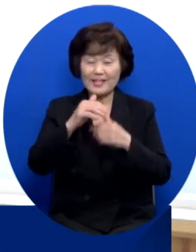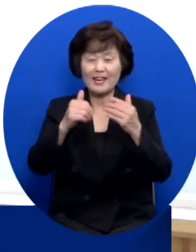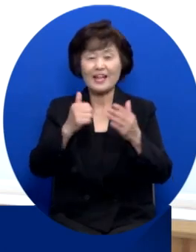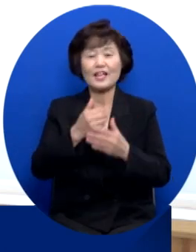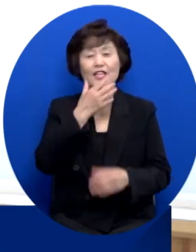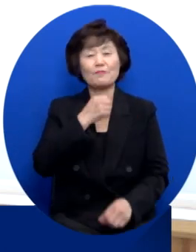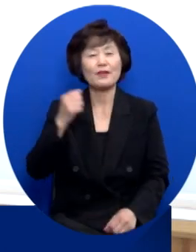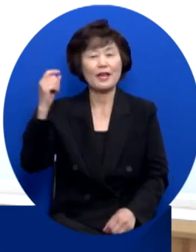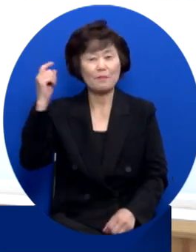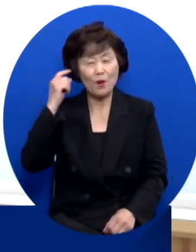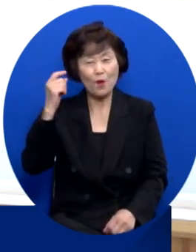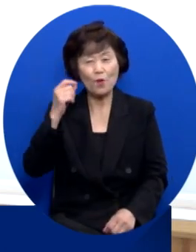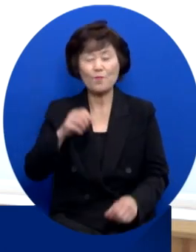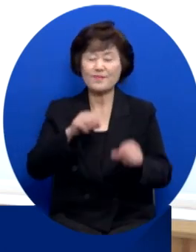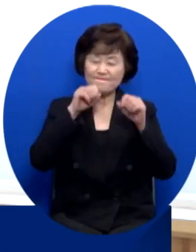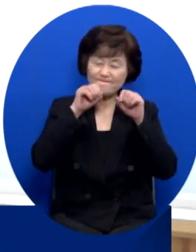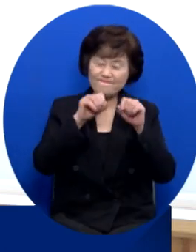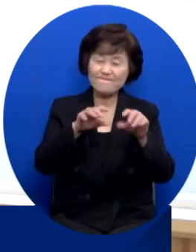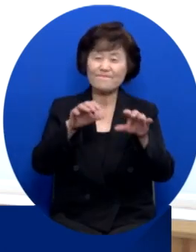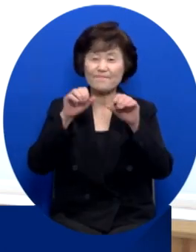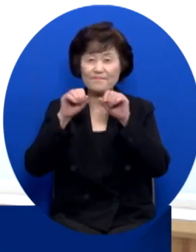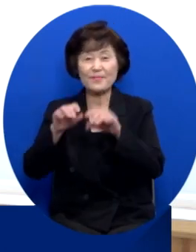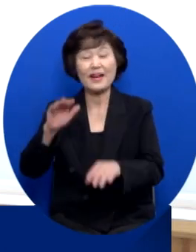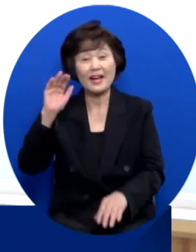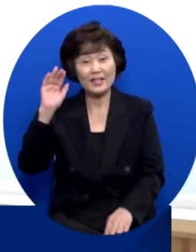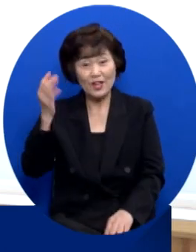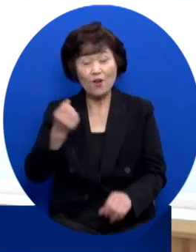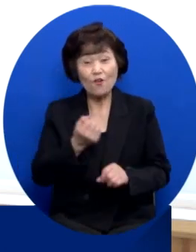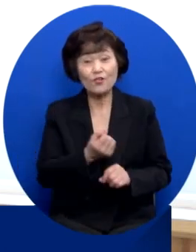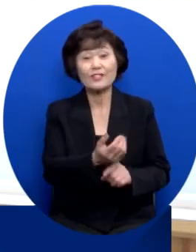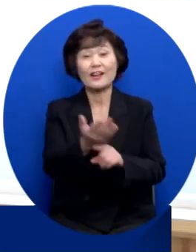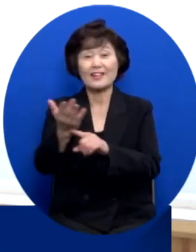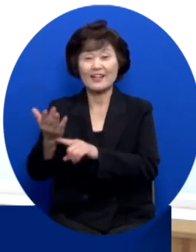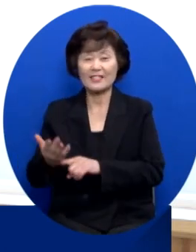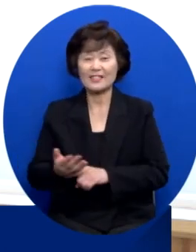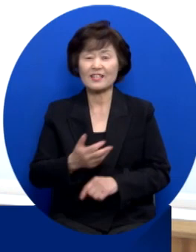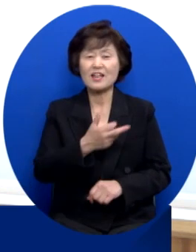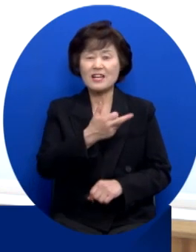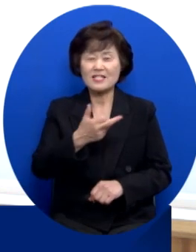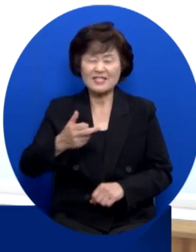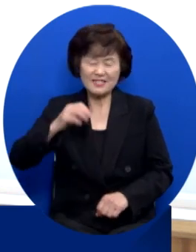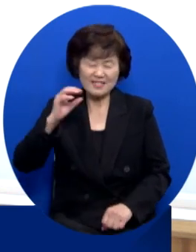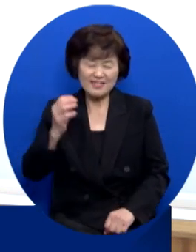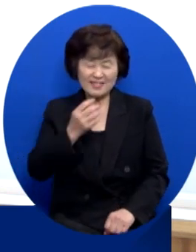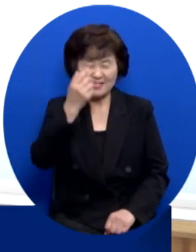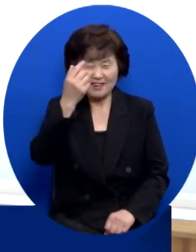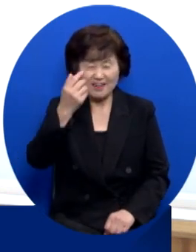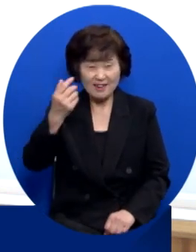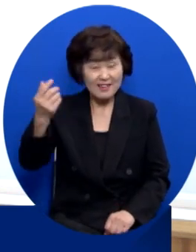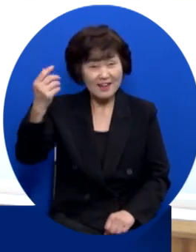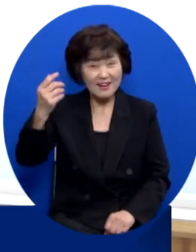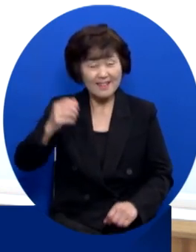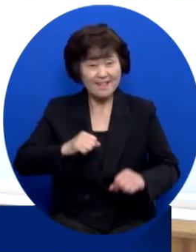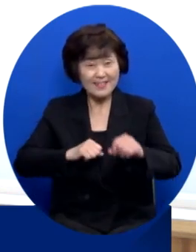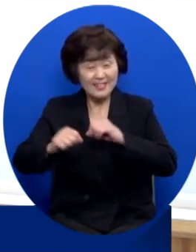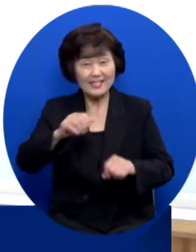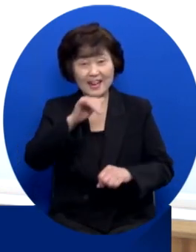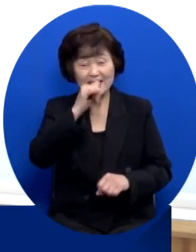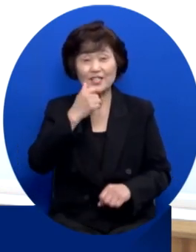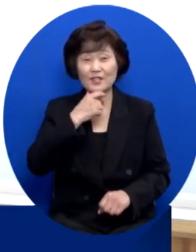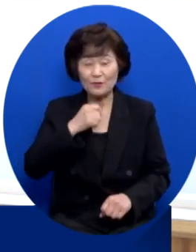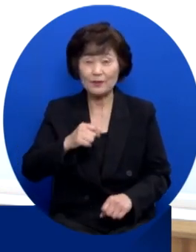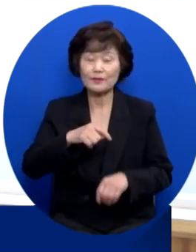넓게 전파되고 또 파급되어져서 큰 성령의 바람이 불기를 바랍니다. 마음